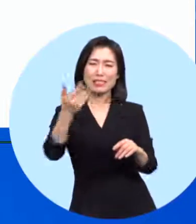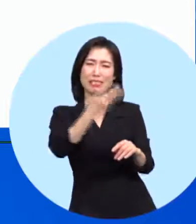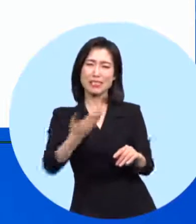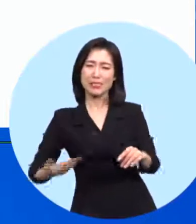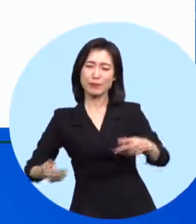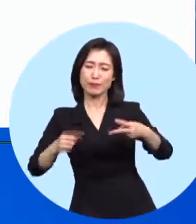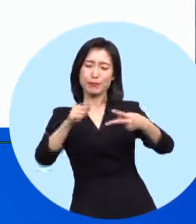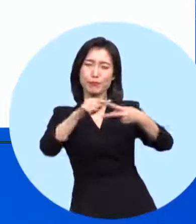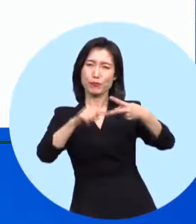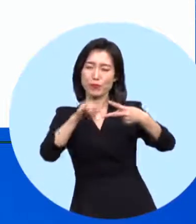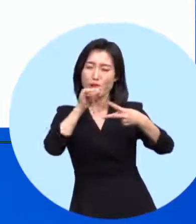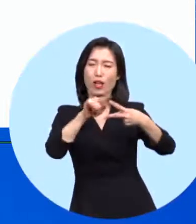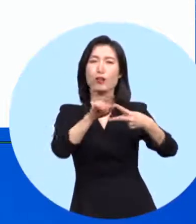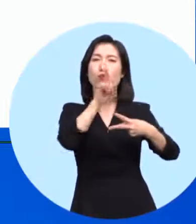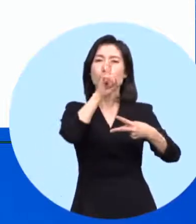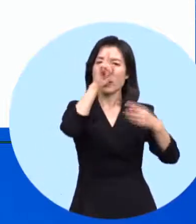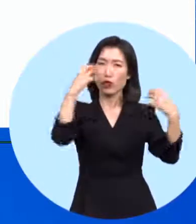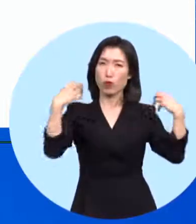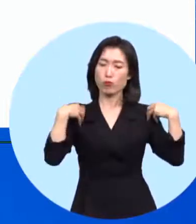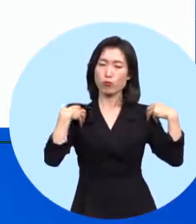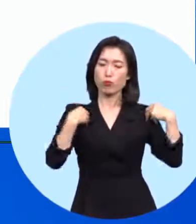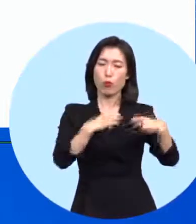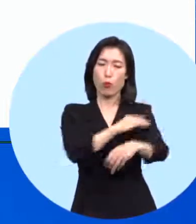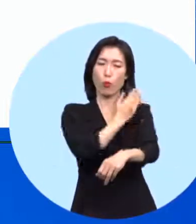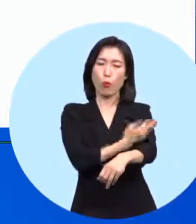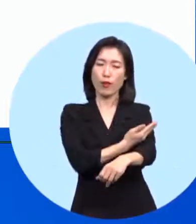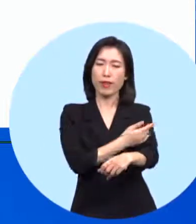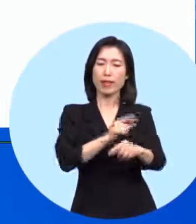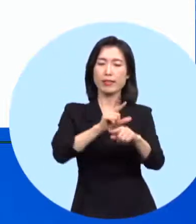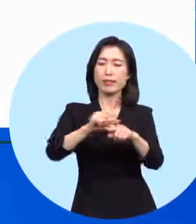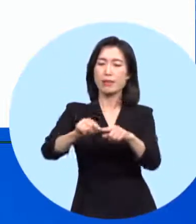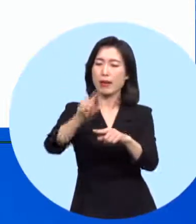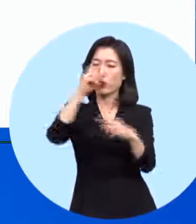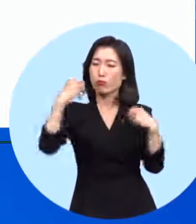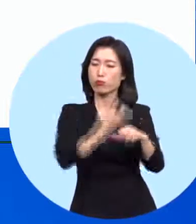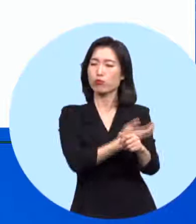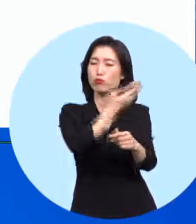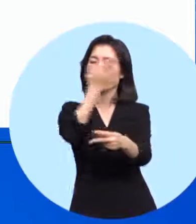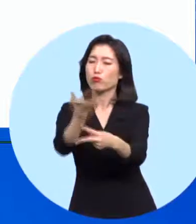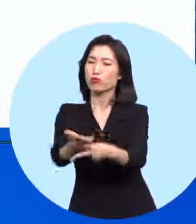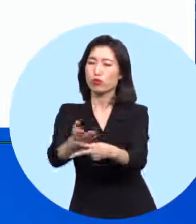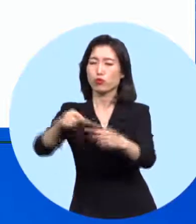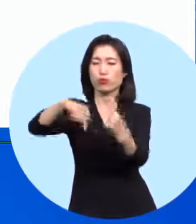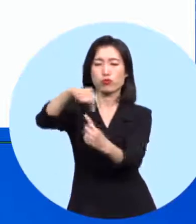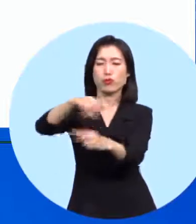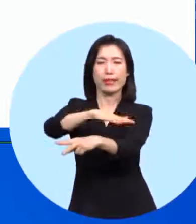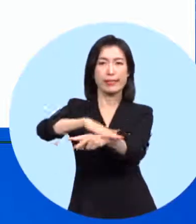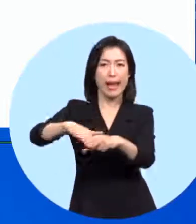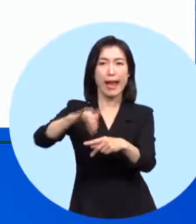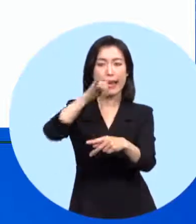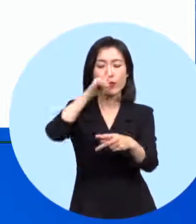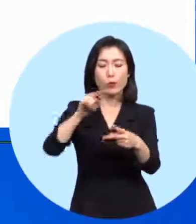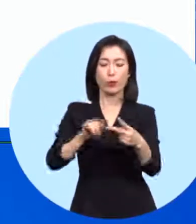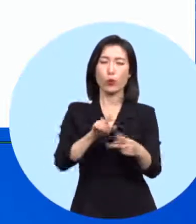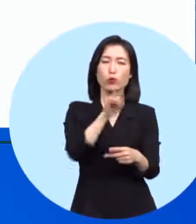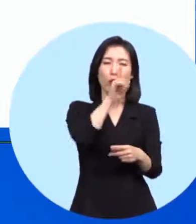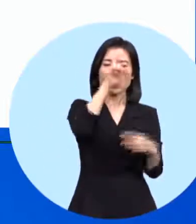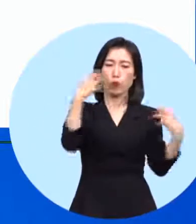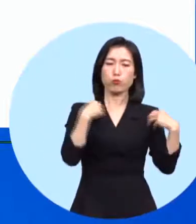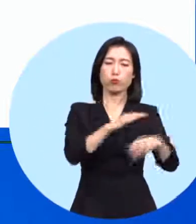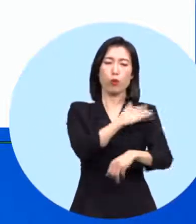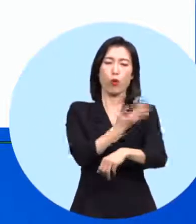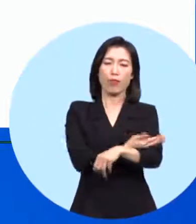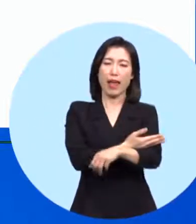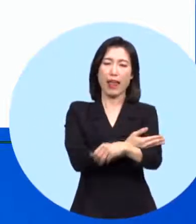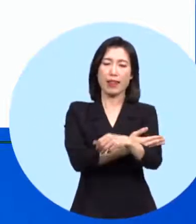하나는 중앙정부로부터 위임받은 권한을 지역사회에 맞게 잘 운영해 가고, 그 다음에 중앙정부가 주어진 권한 안에서